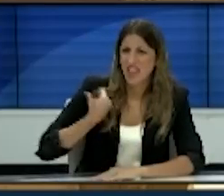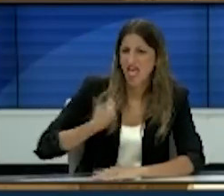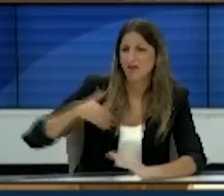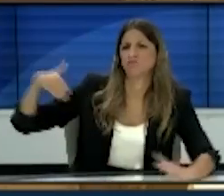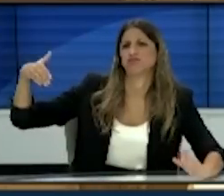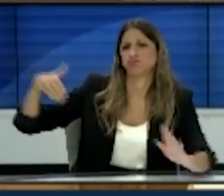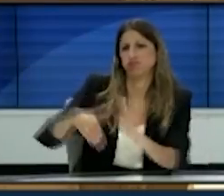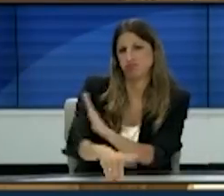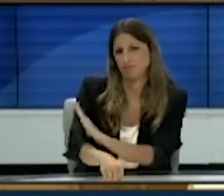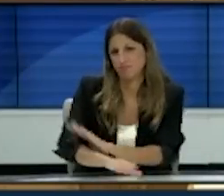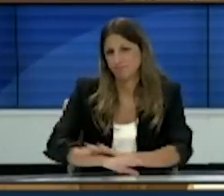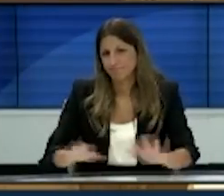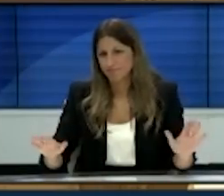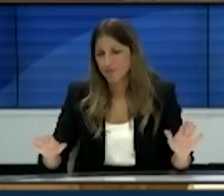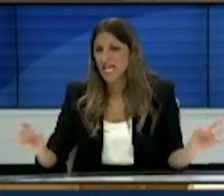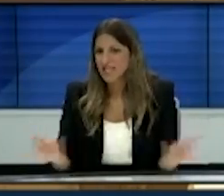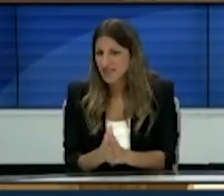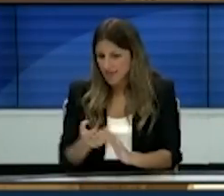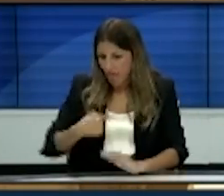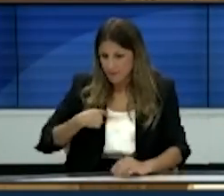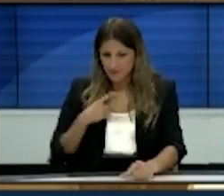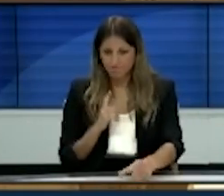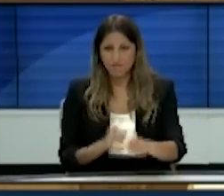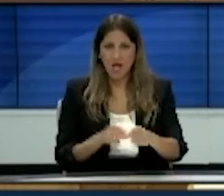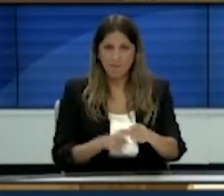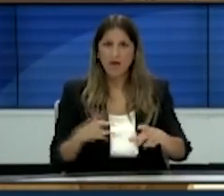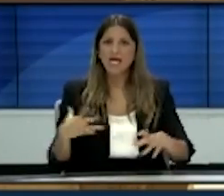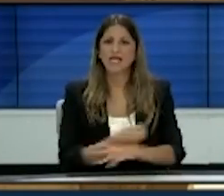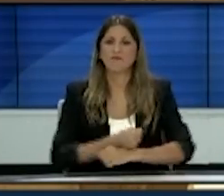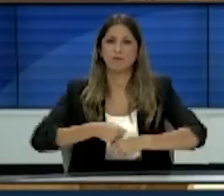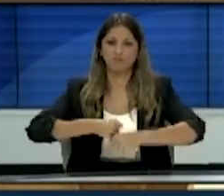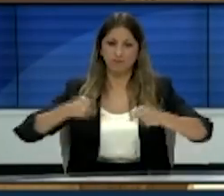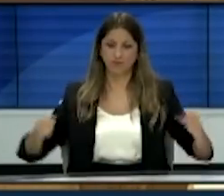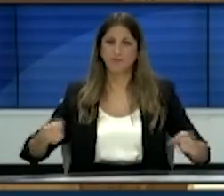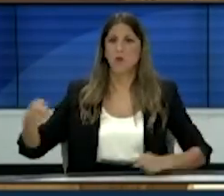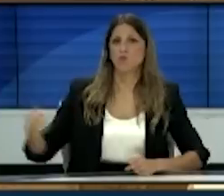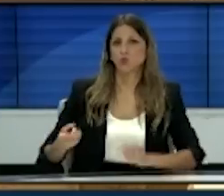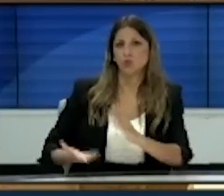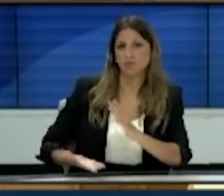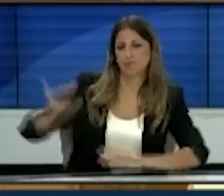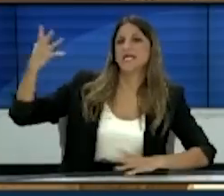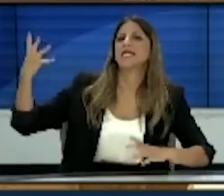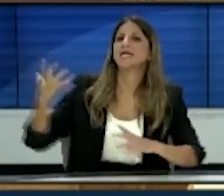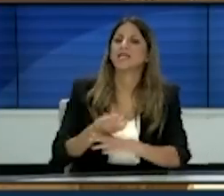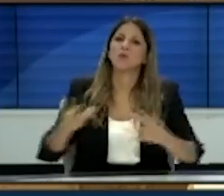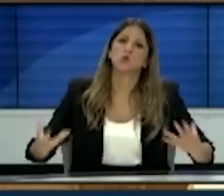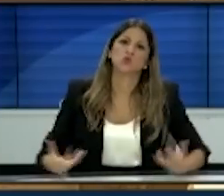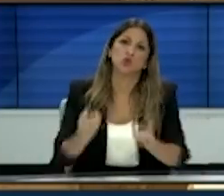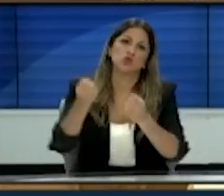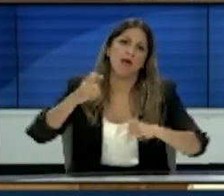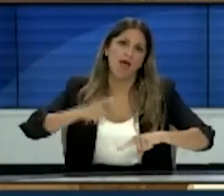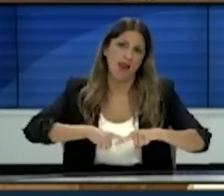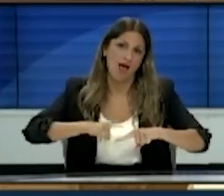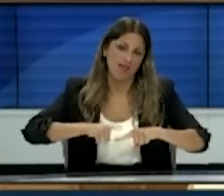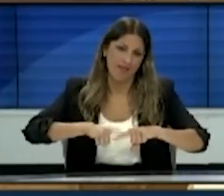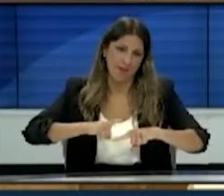Μόνο έτσι, με ένα πολύ ισχυρό ΚΚΕ, θα μπορέσουμε να φρενάρουμε ό,τι αρνητικό υπάρχει ή πάει να